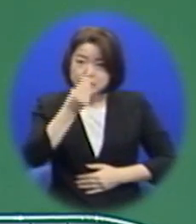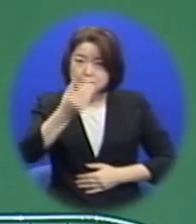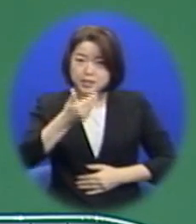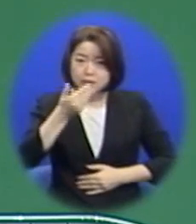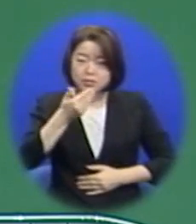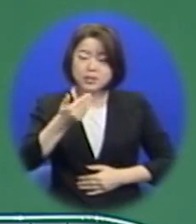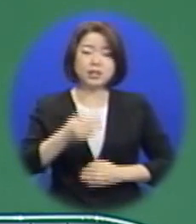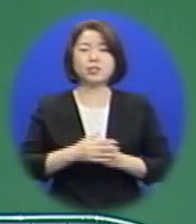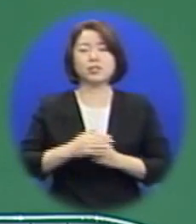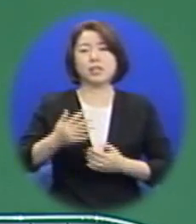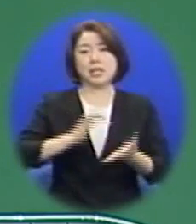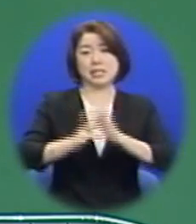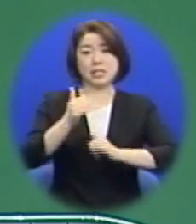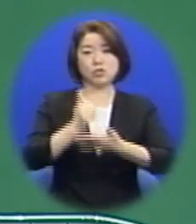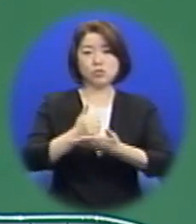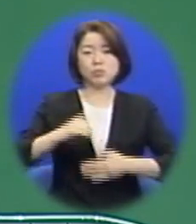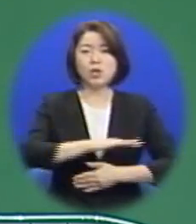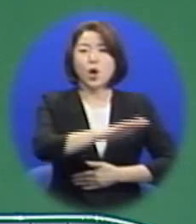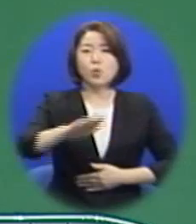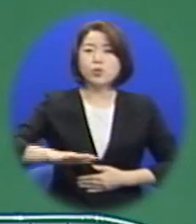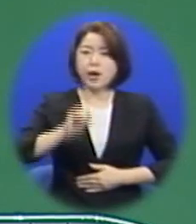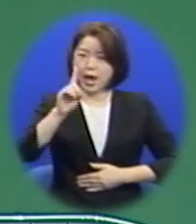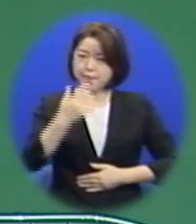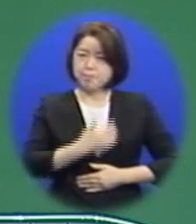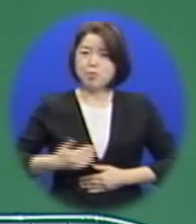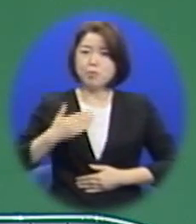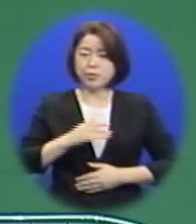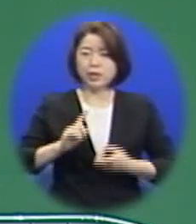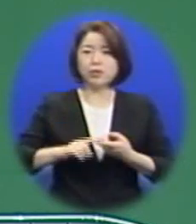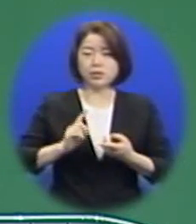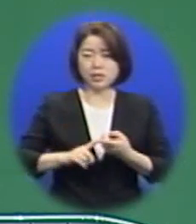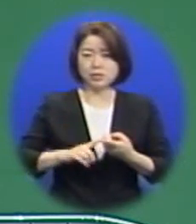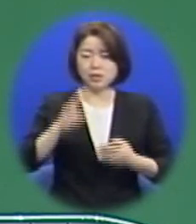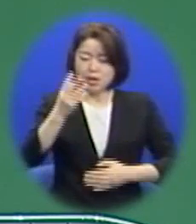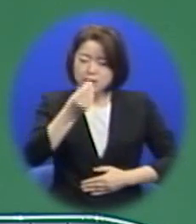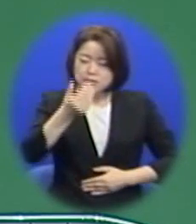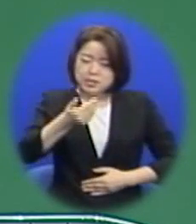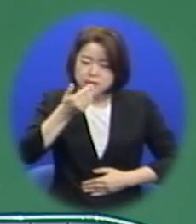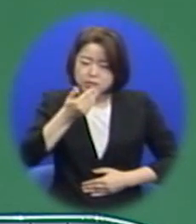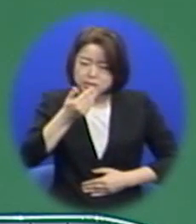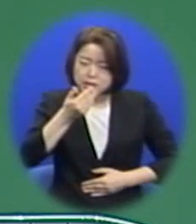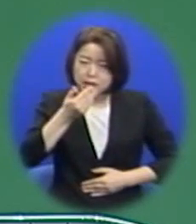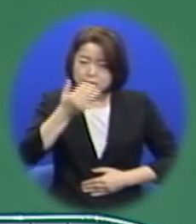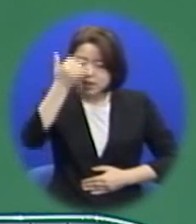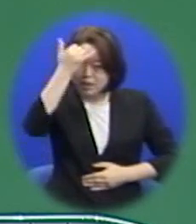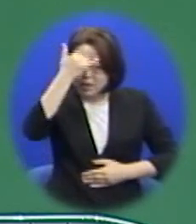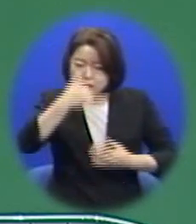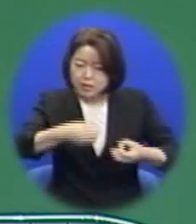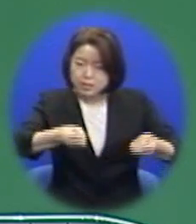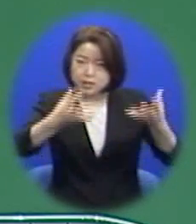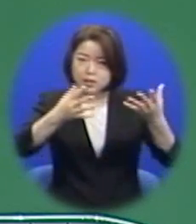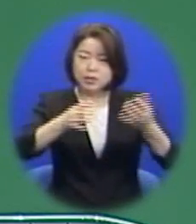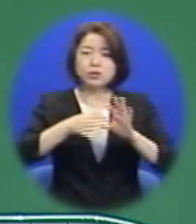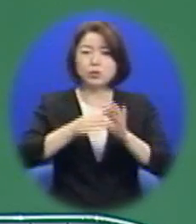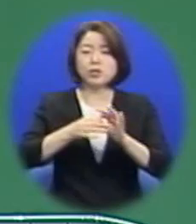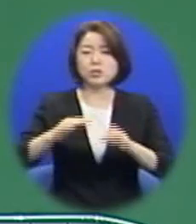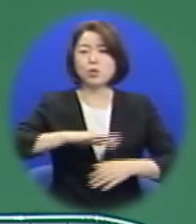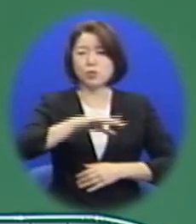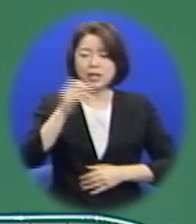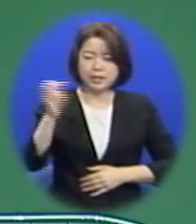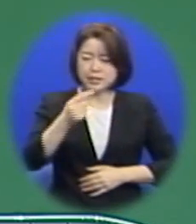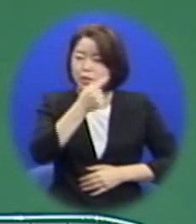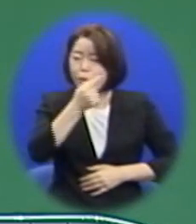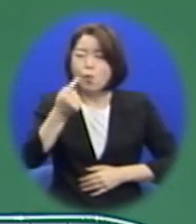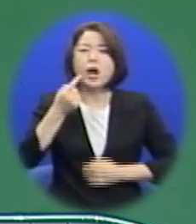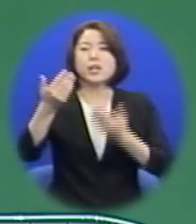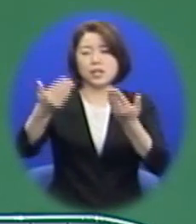예수님께서 우리와 한 몸이 되셨음을 성찬이라고 하는 의식을 통해서 우리에게 다시 한번 확인시켜주는